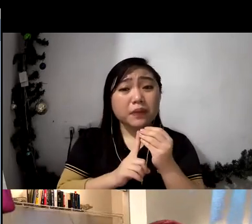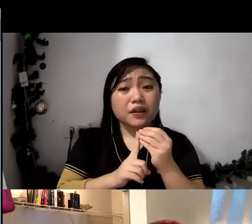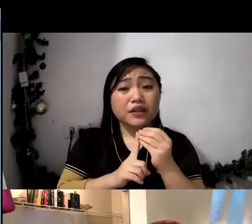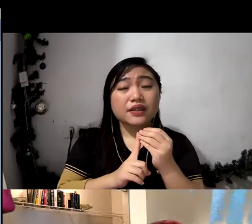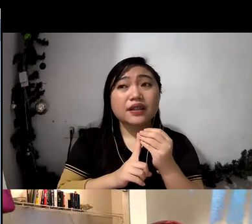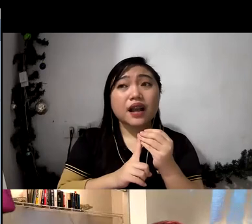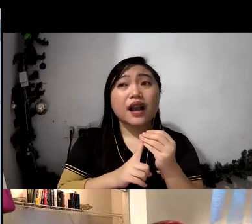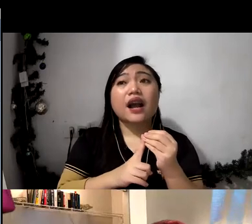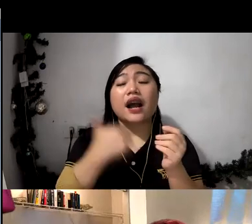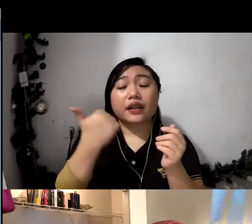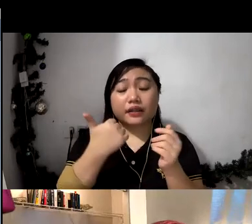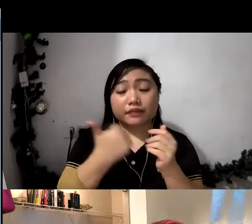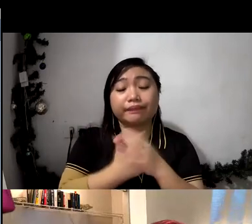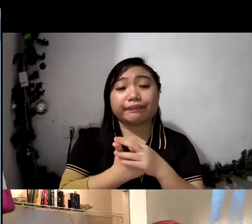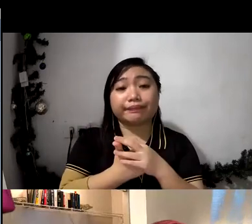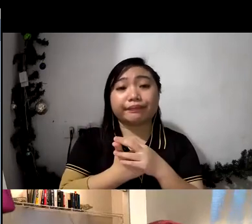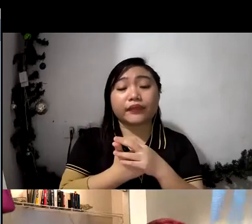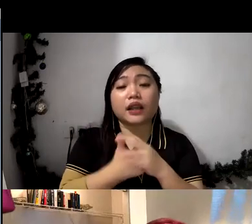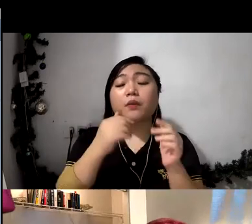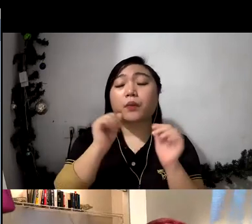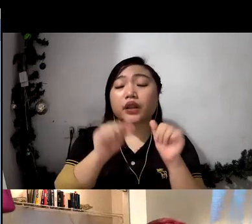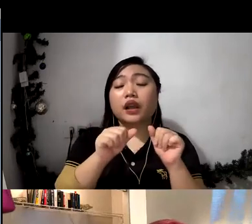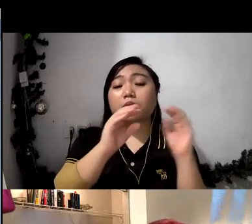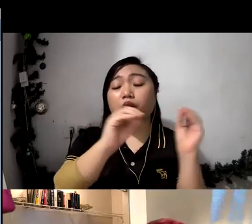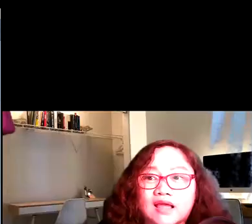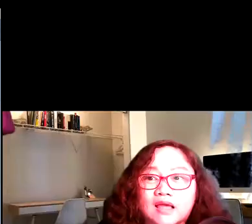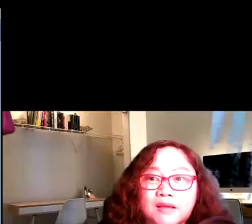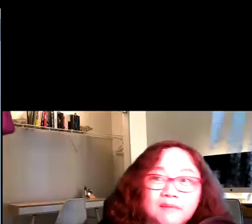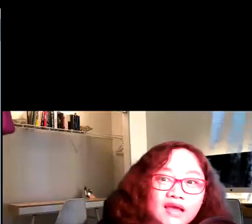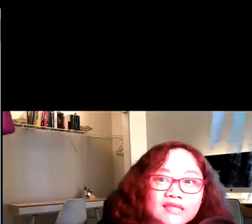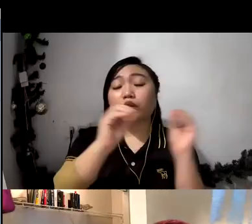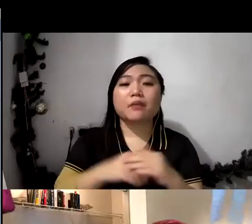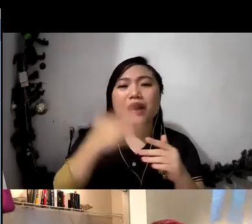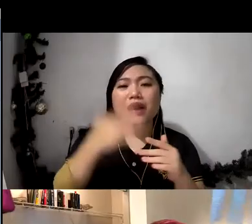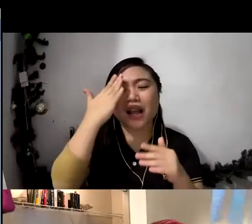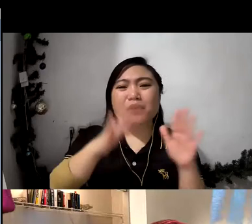that they can also protect themselves, and at the same time, no, yung bata, kapag